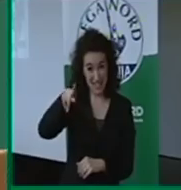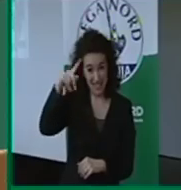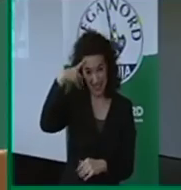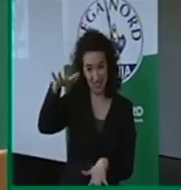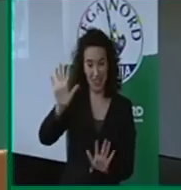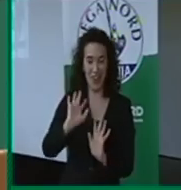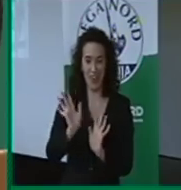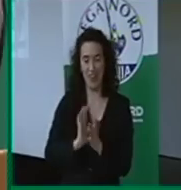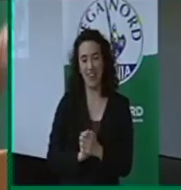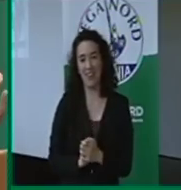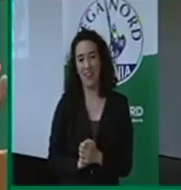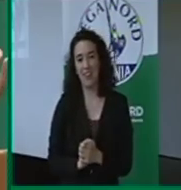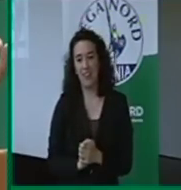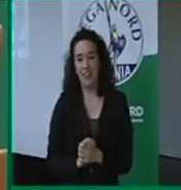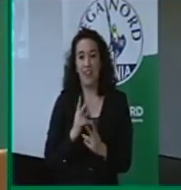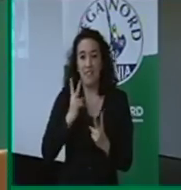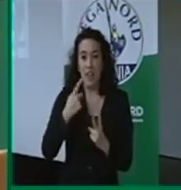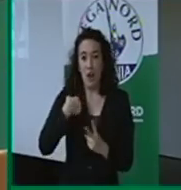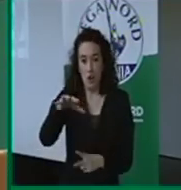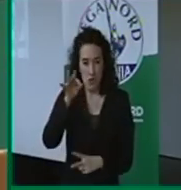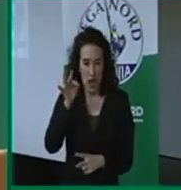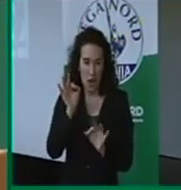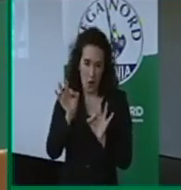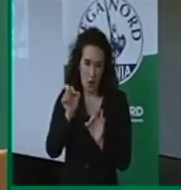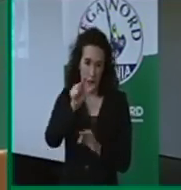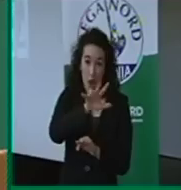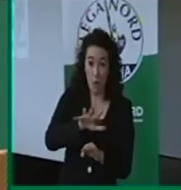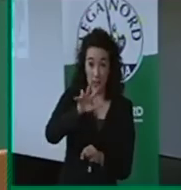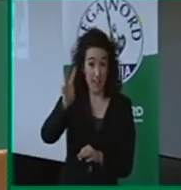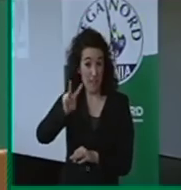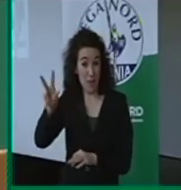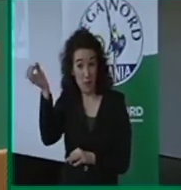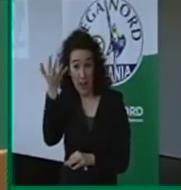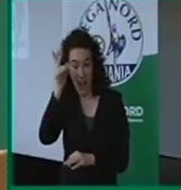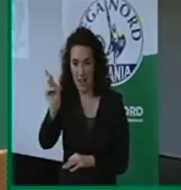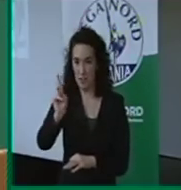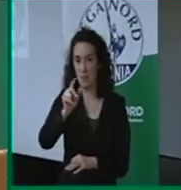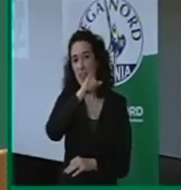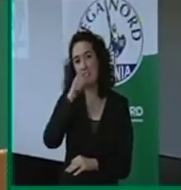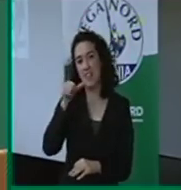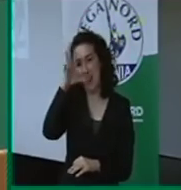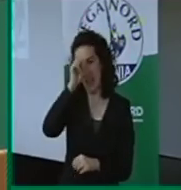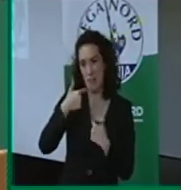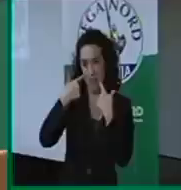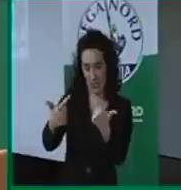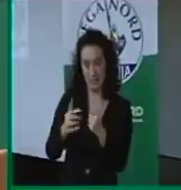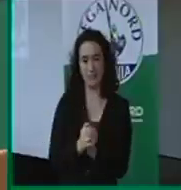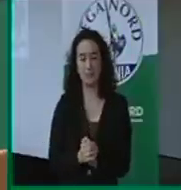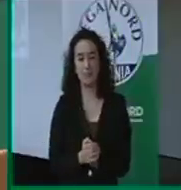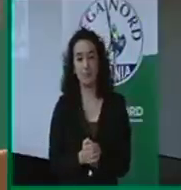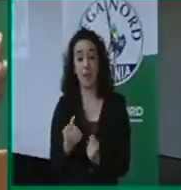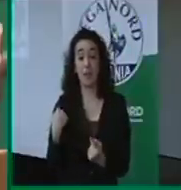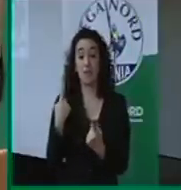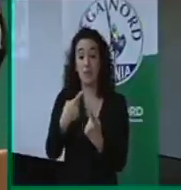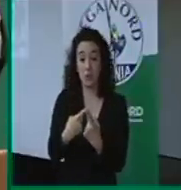dubbio Infatti non a caso scelgo questo questo questo esempio ma serve per far capire una cosa perché fino